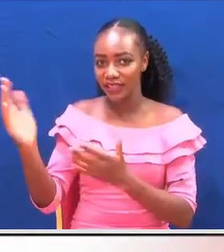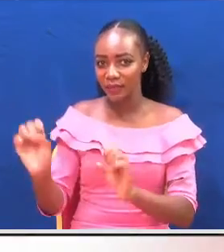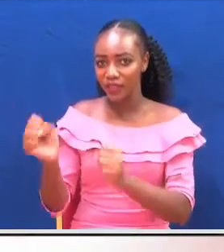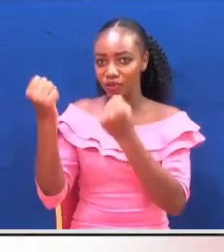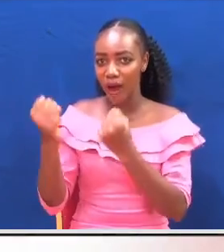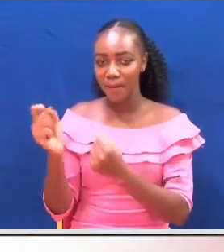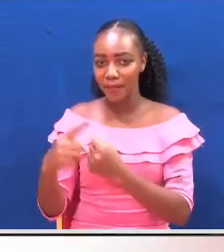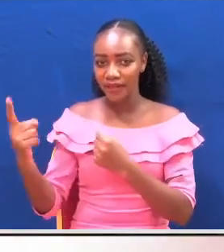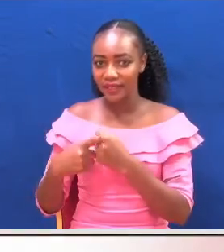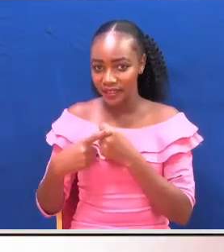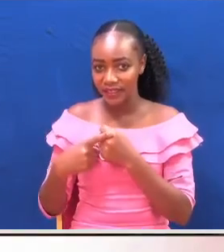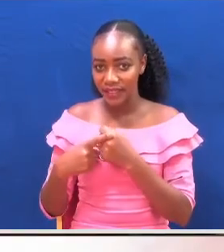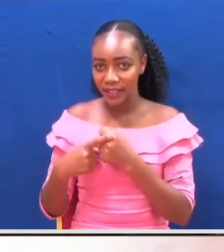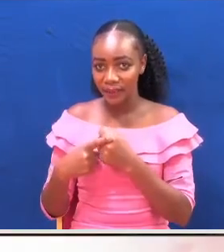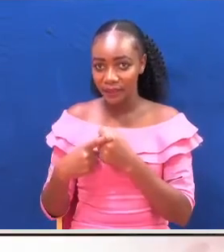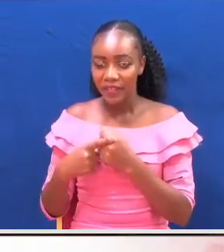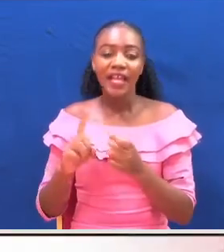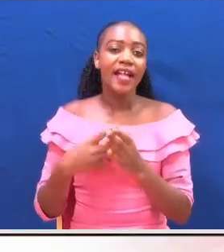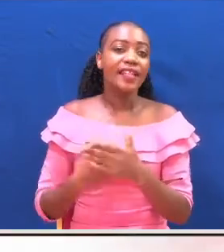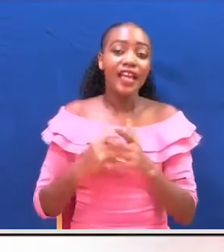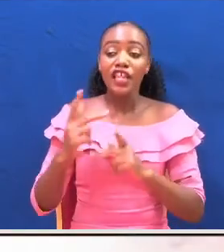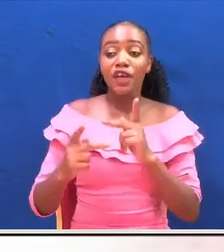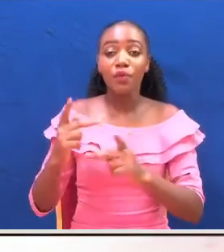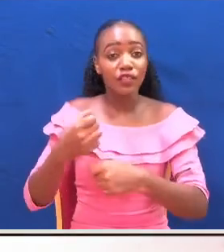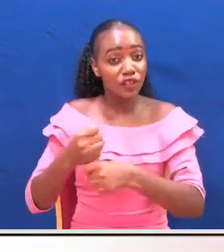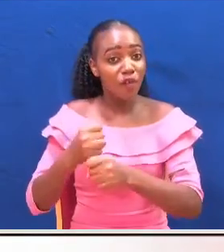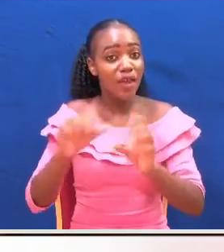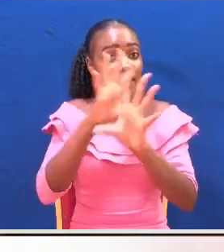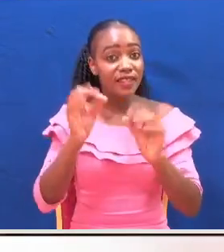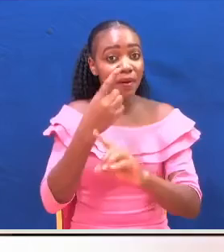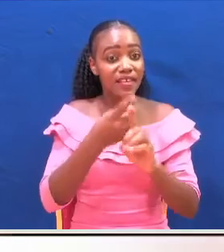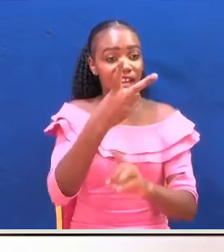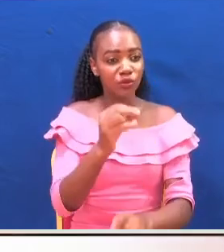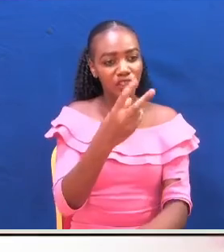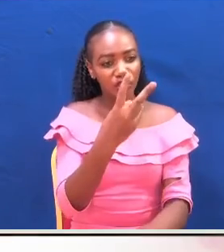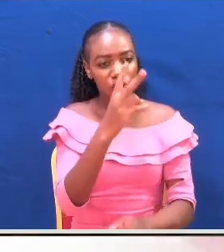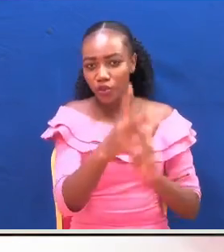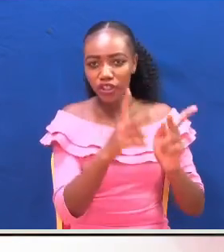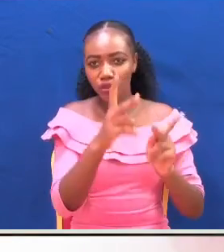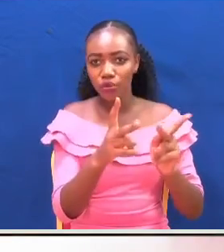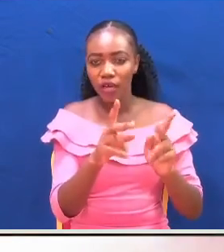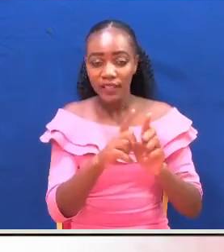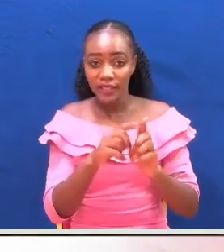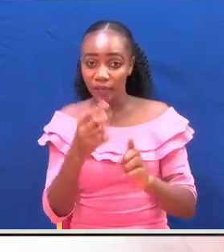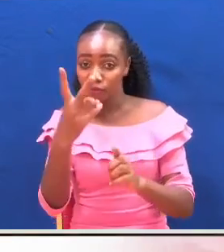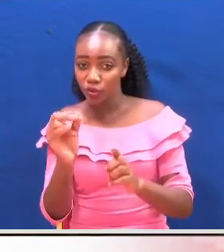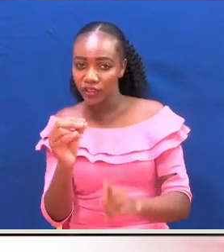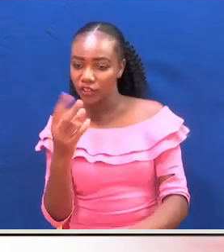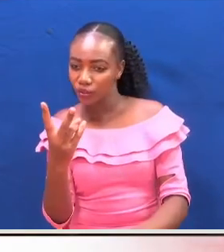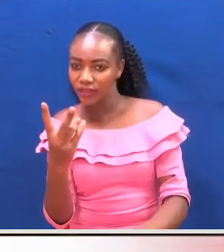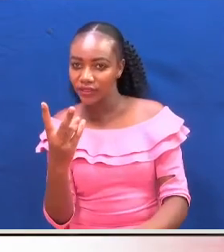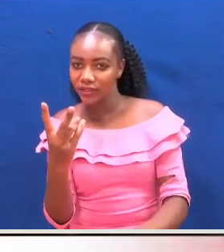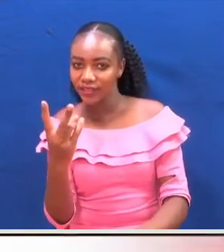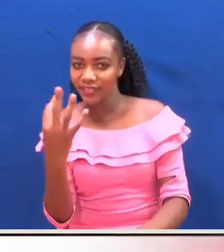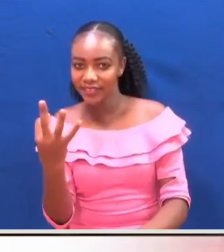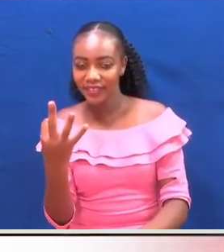kufanyika mwezi Juni. Shughuli ya utengenezaji bajeti ya mwaka 2022 na